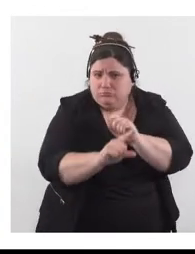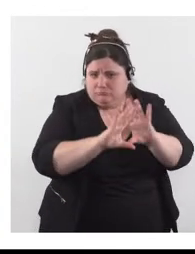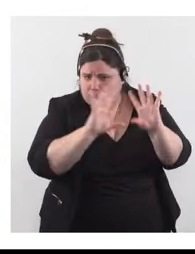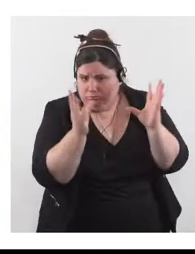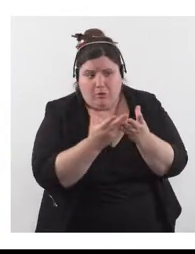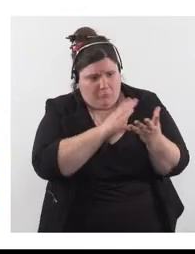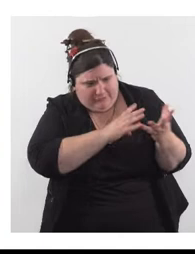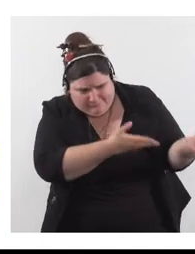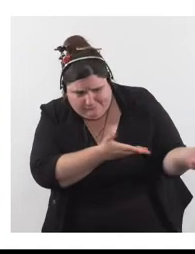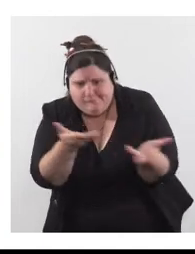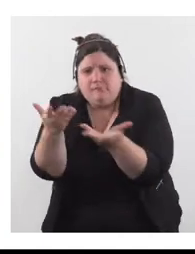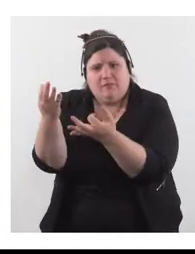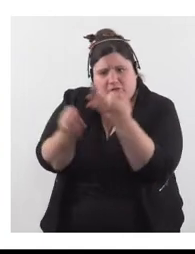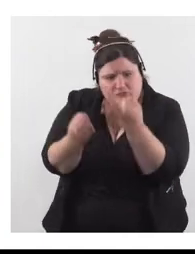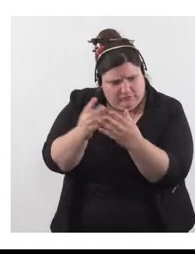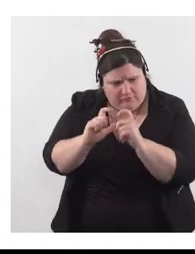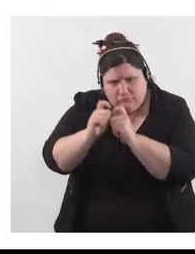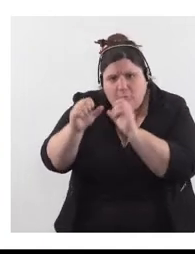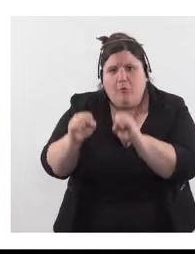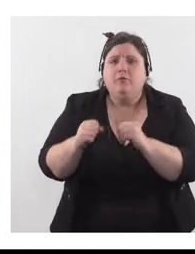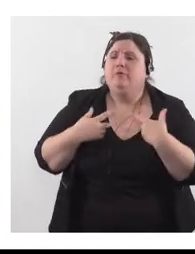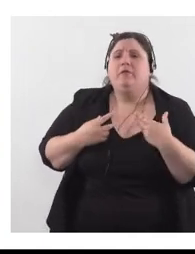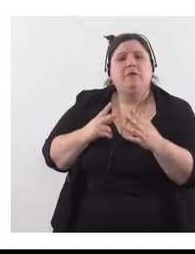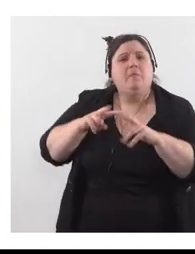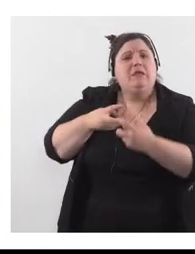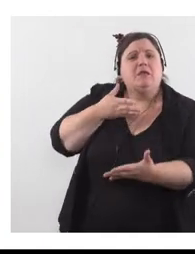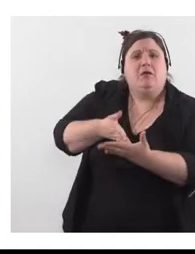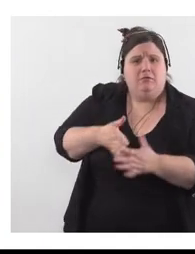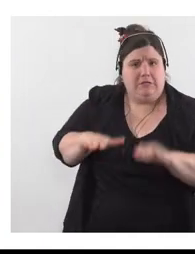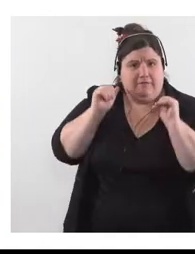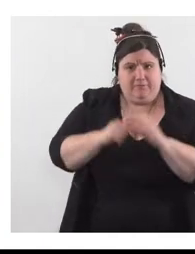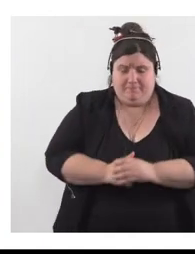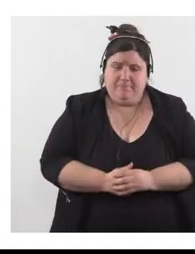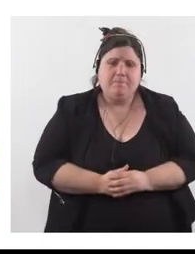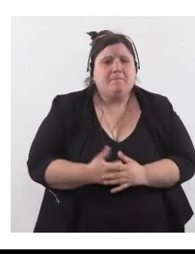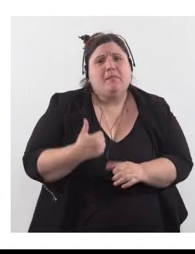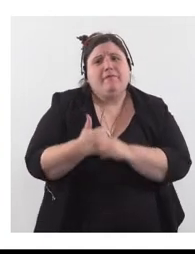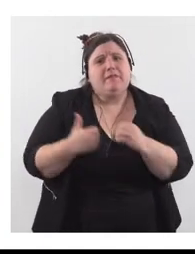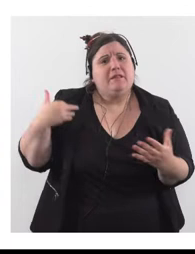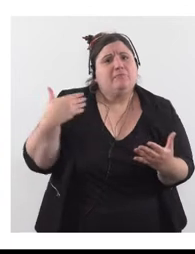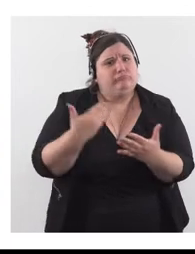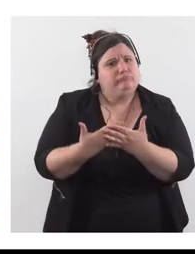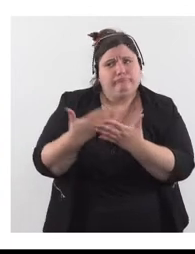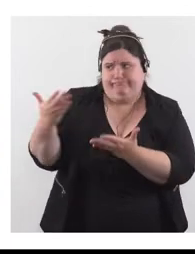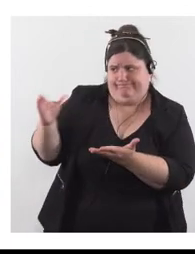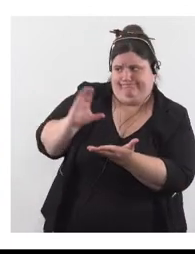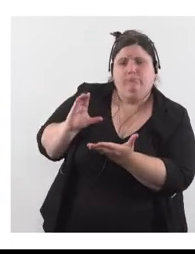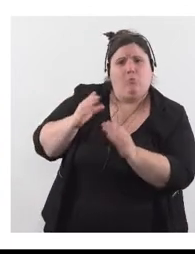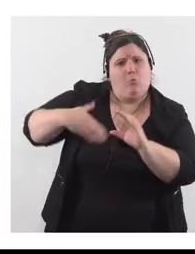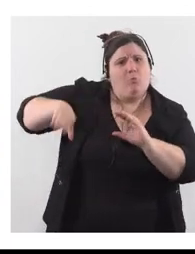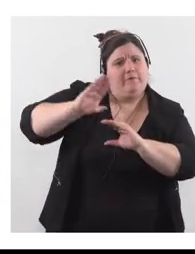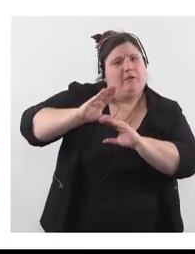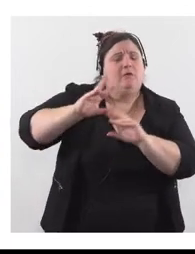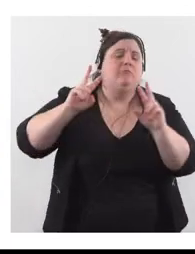question sensible. Et cette année-ci, nous avons reçu une dotation complémentaire pour créer une sorte de fonds de justice pour venir en